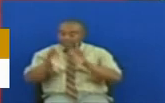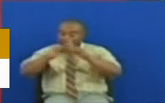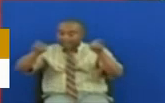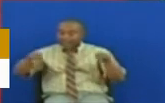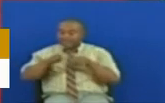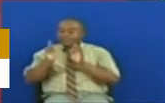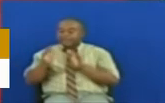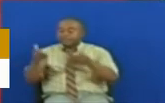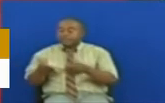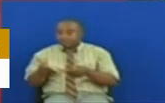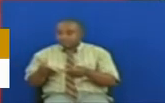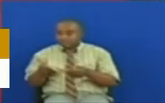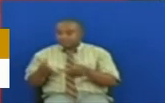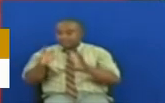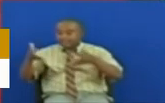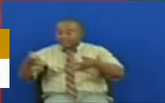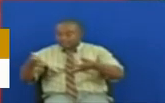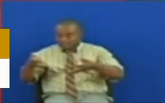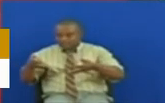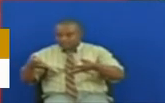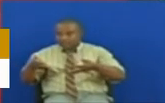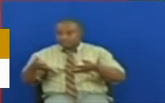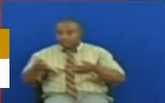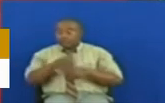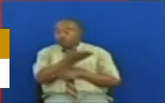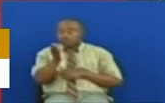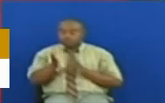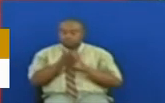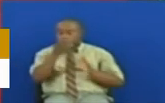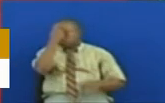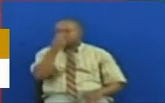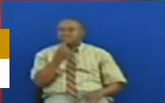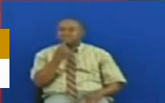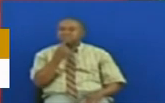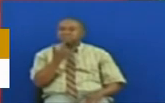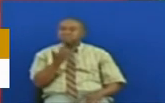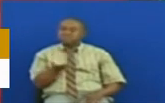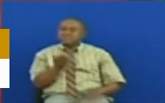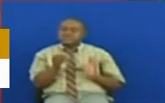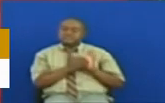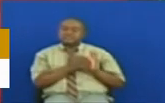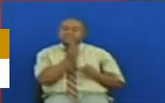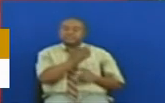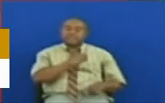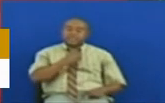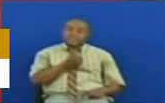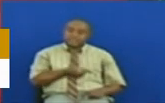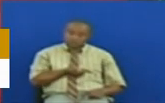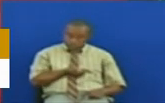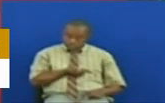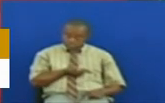kimya, hatuwezi tukawa yani wengine wataanza kujiuliza, je, sheria Tanzania inaruhusu ring